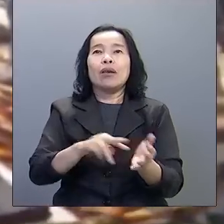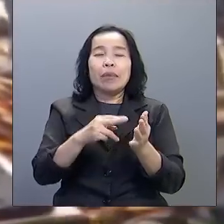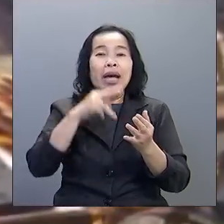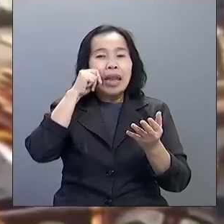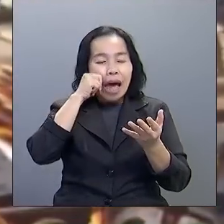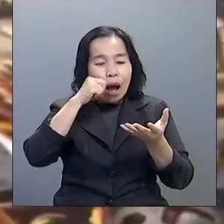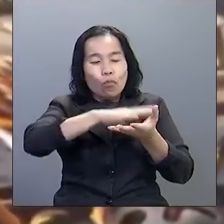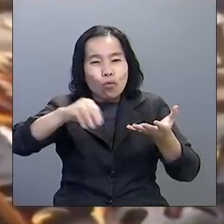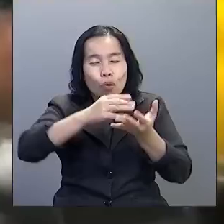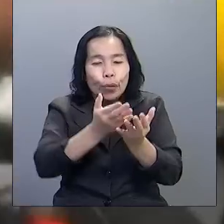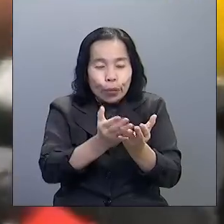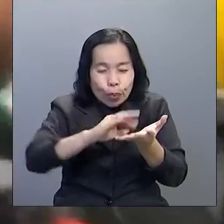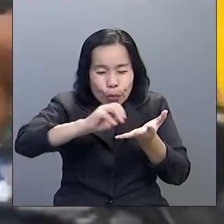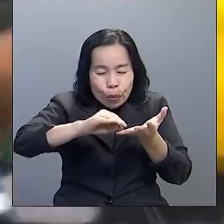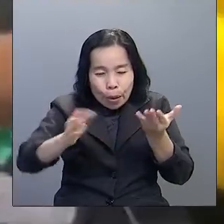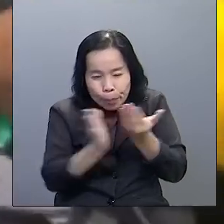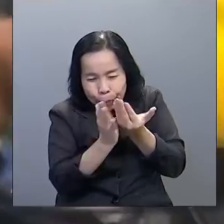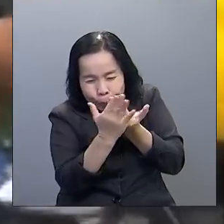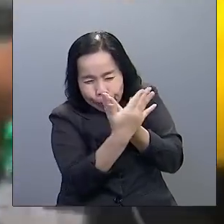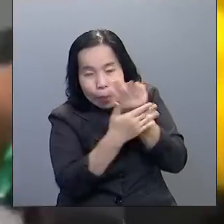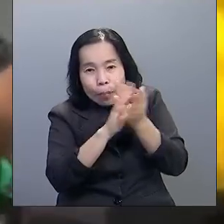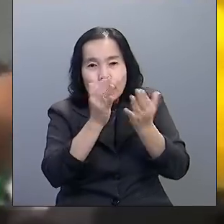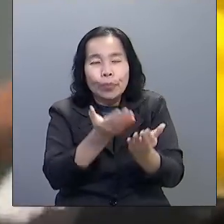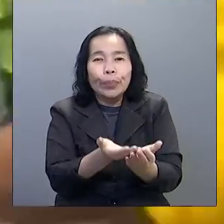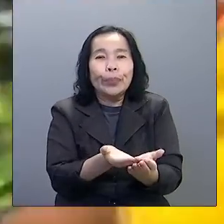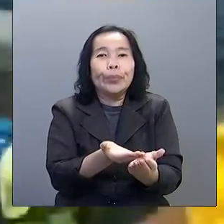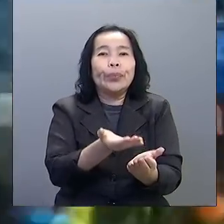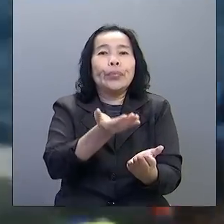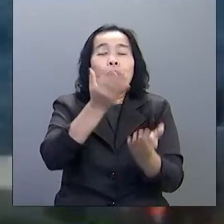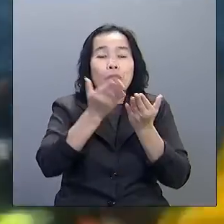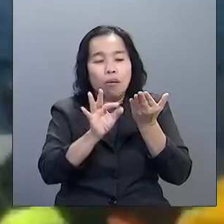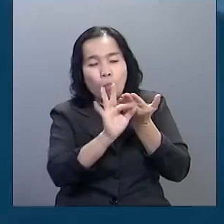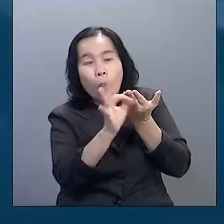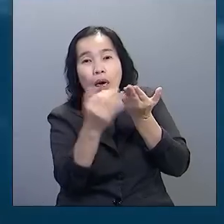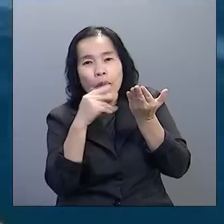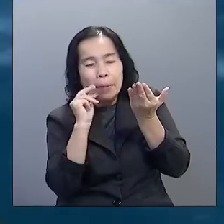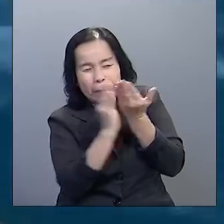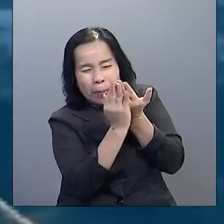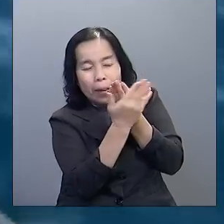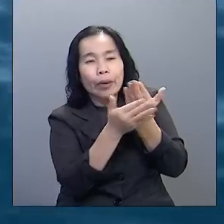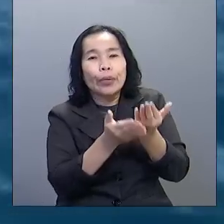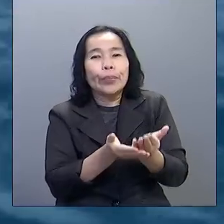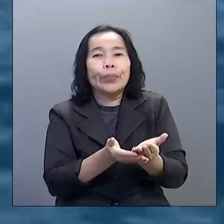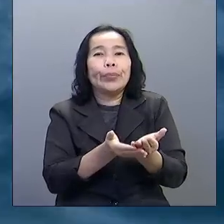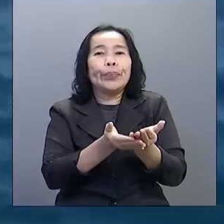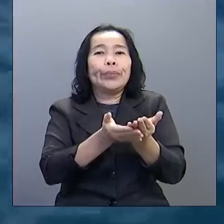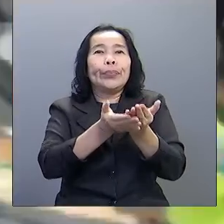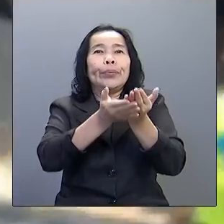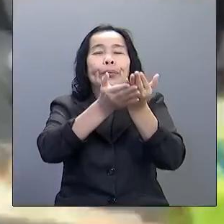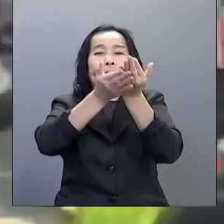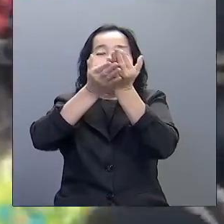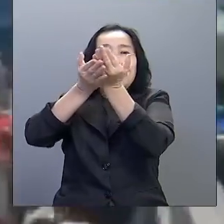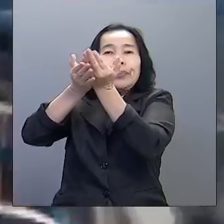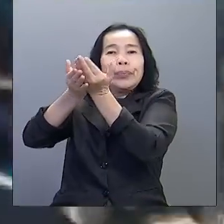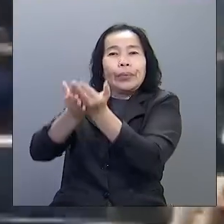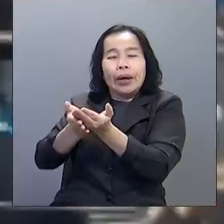ออกแล้วค่อยๆอุดรอยรั่วถ้าเกิดมีเพื่อที่จะให้เรือลอยลำเทียบกับเรือบาสประคองเข้าท่ายกขึ้นค